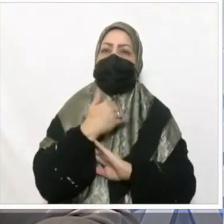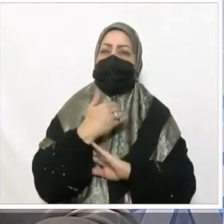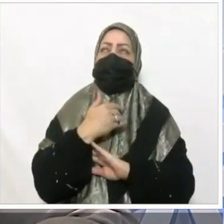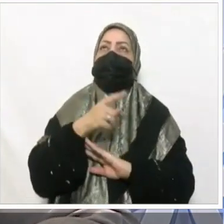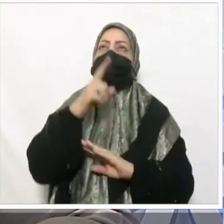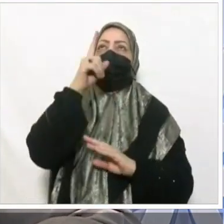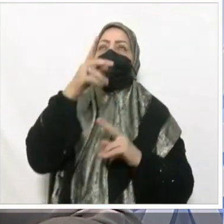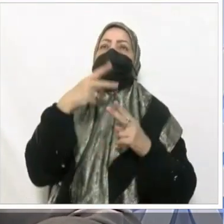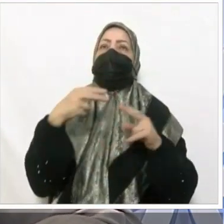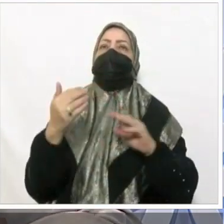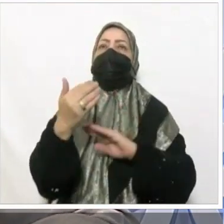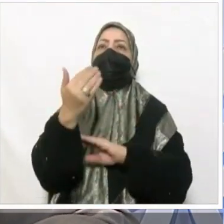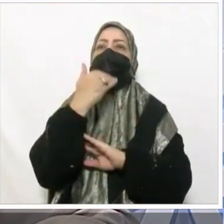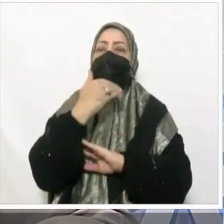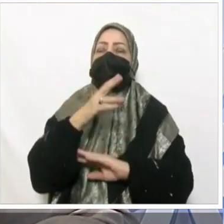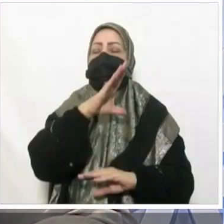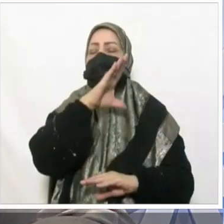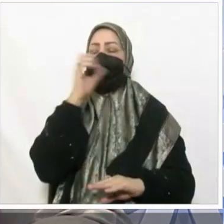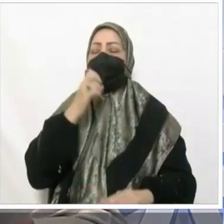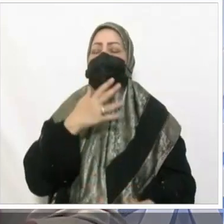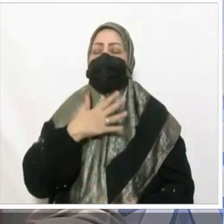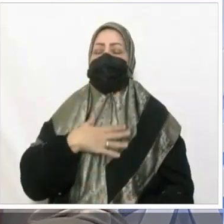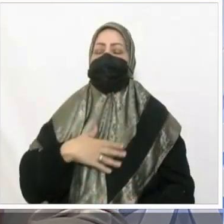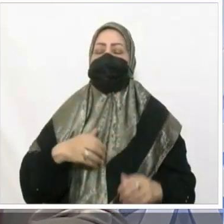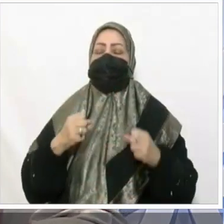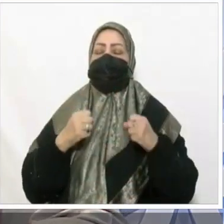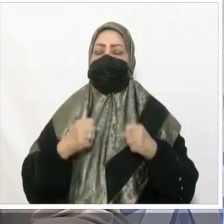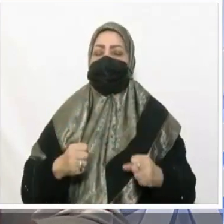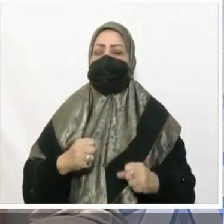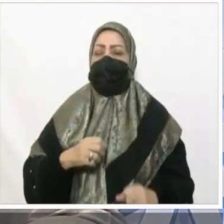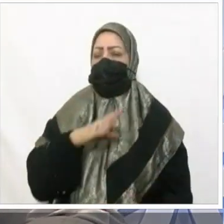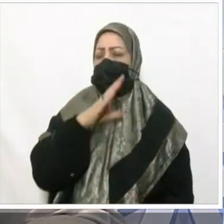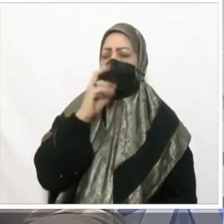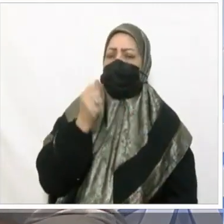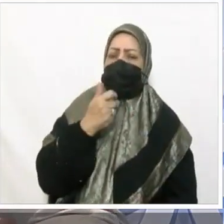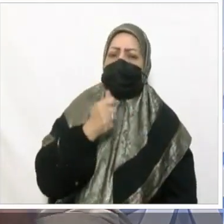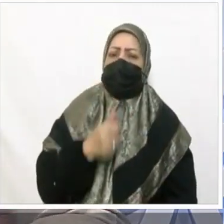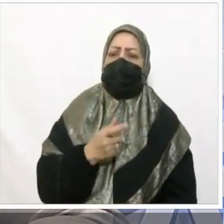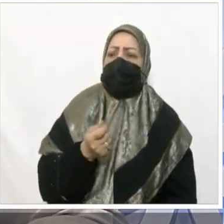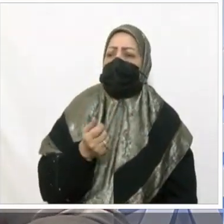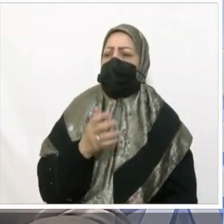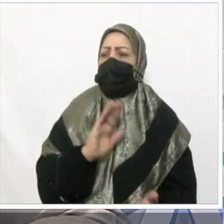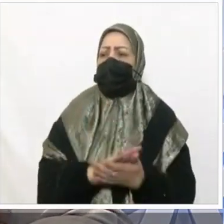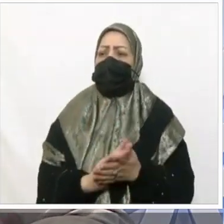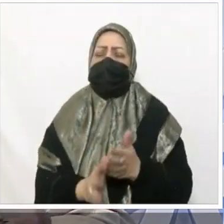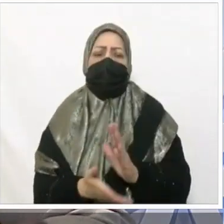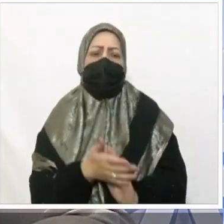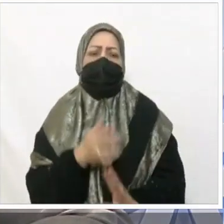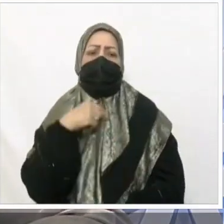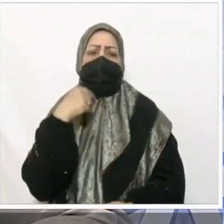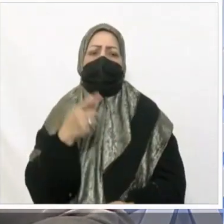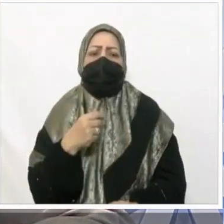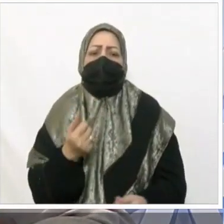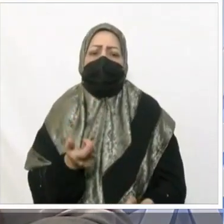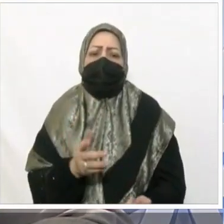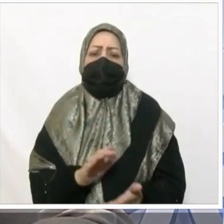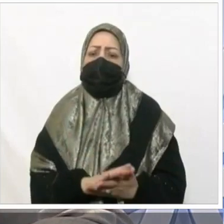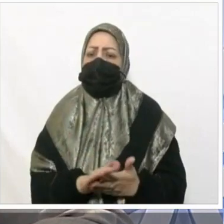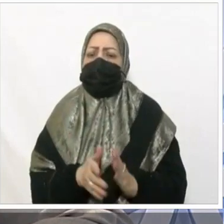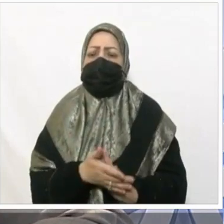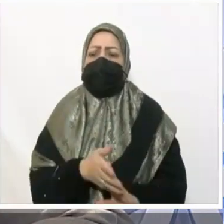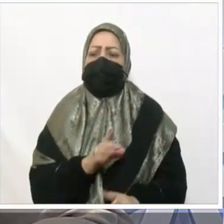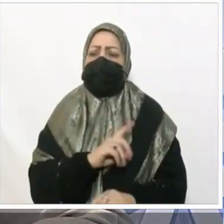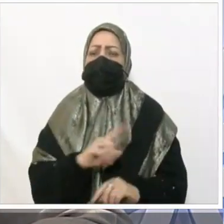غنى المال، غنى النفس. فربما لم يحتاج للناس، حتى لو احتاج للناس احتاج وهو